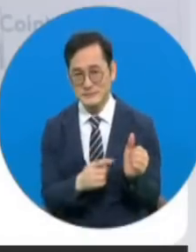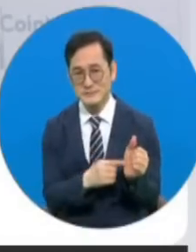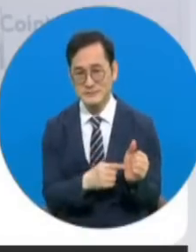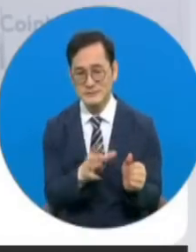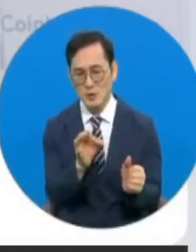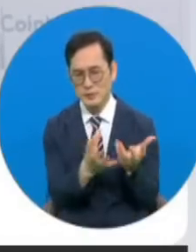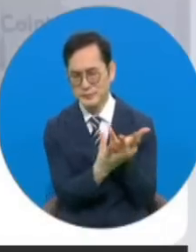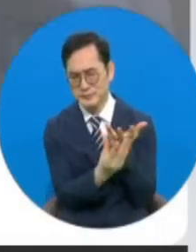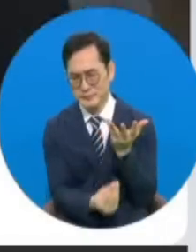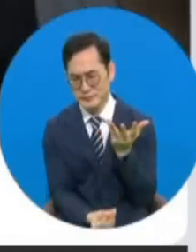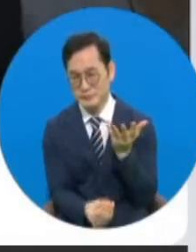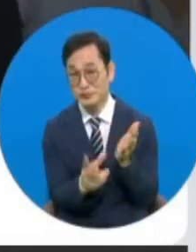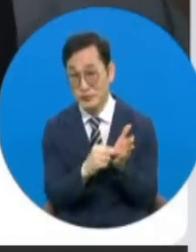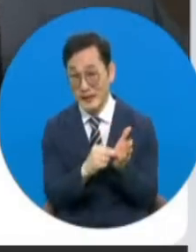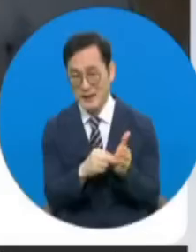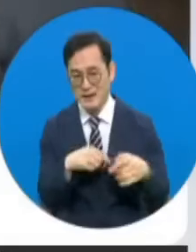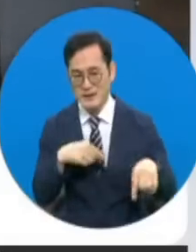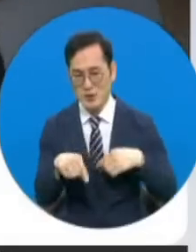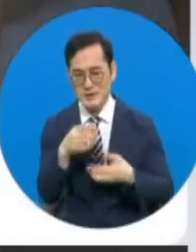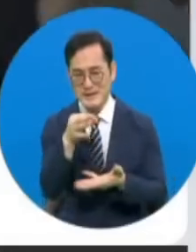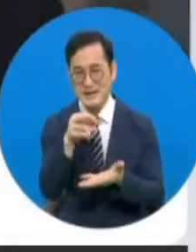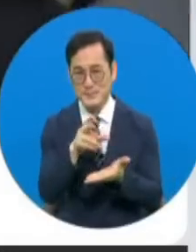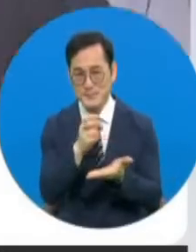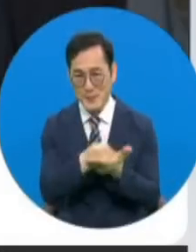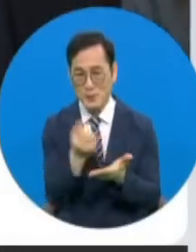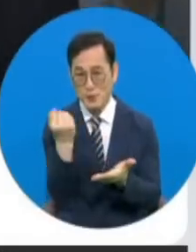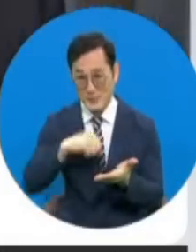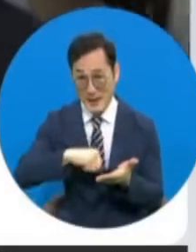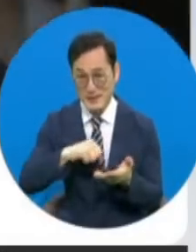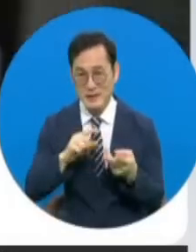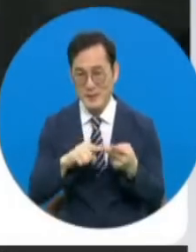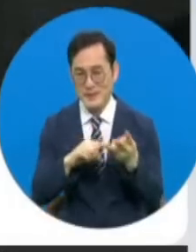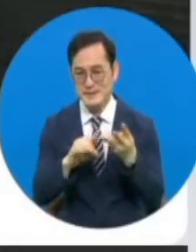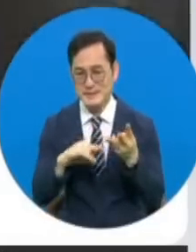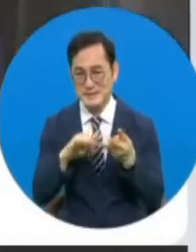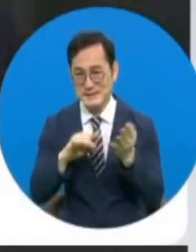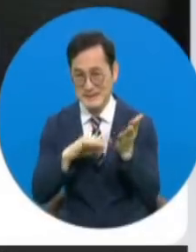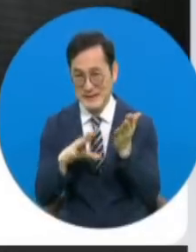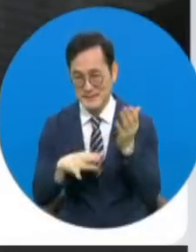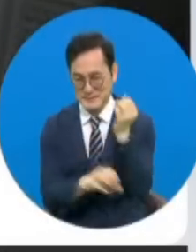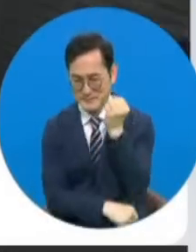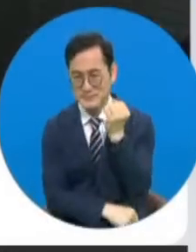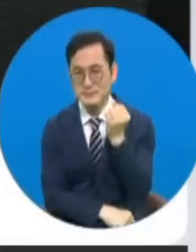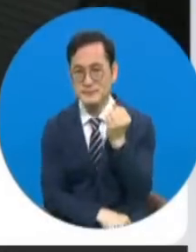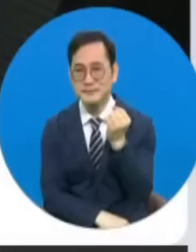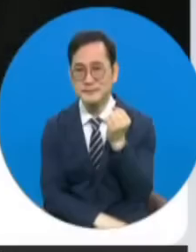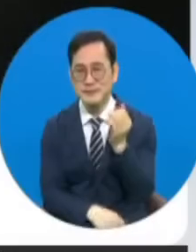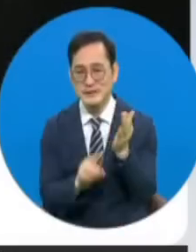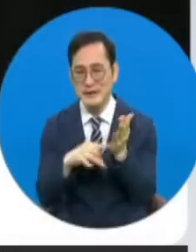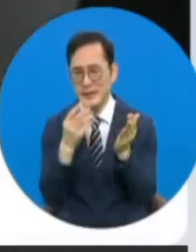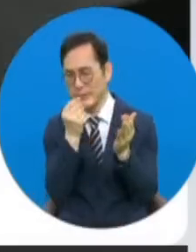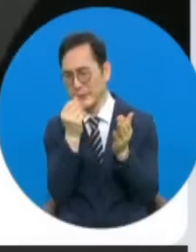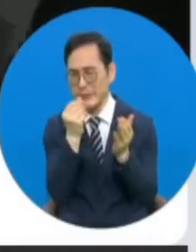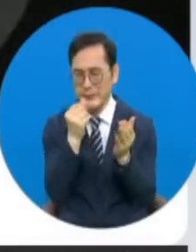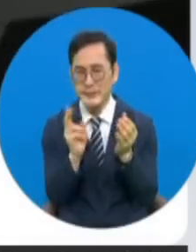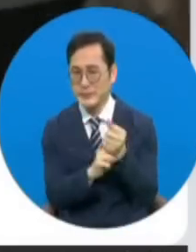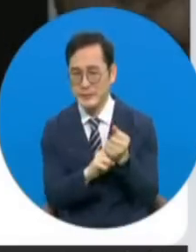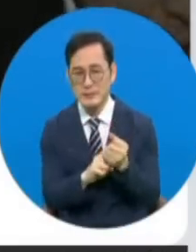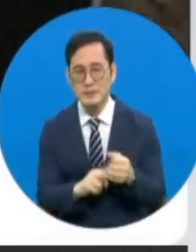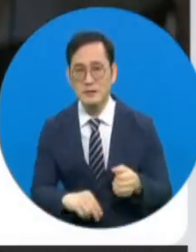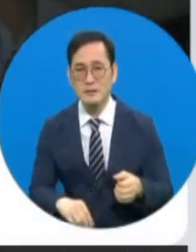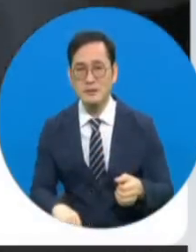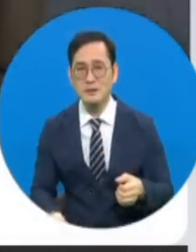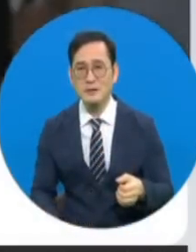그다음에 정치안법 위반 그다음에 이제 조세포탈이란 말이에요 물론 이제 세 가지 어느 곳이 해당할지 안 할지 모르겠어요 그러면